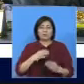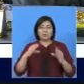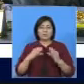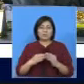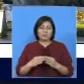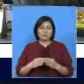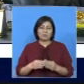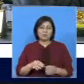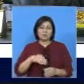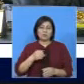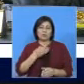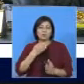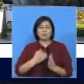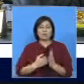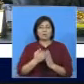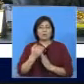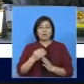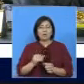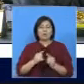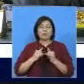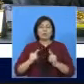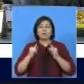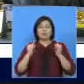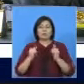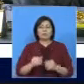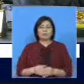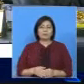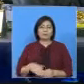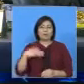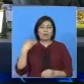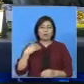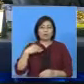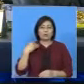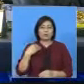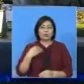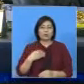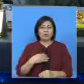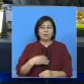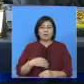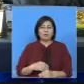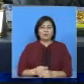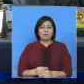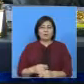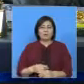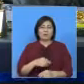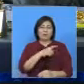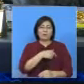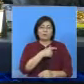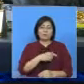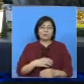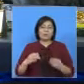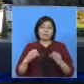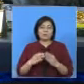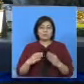дамыған деп есептеймін. Себебі Ақтөбе медицинаның саласының дамуына өте ықпал